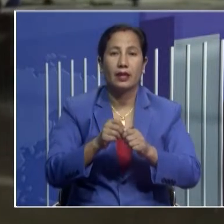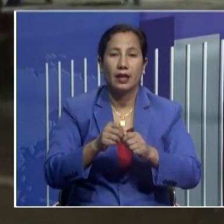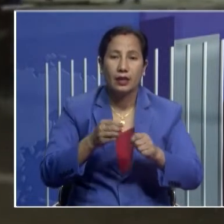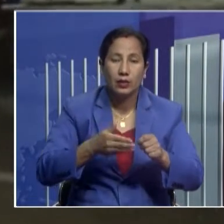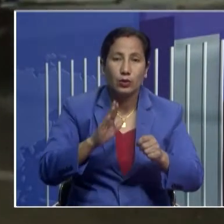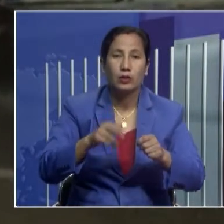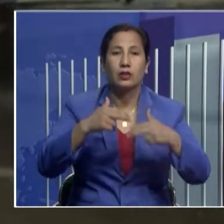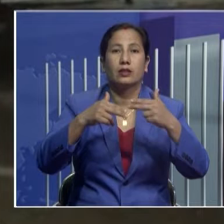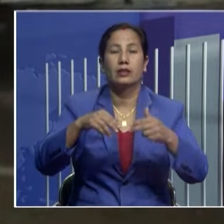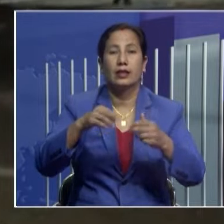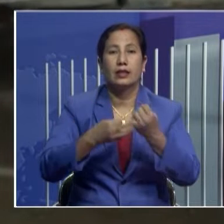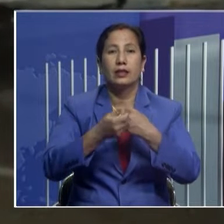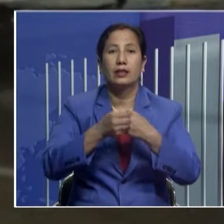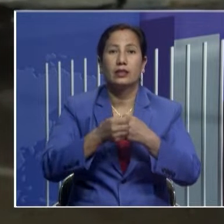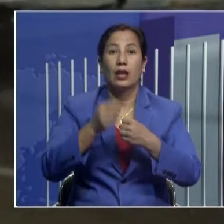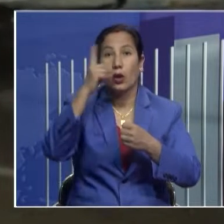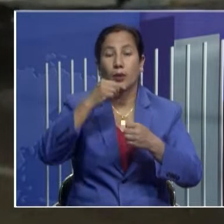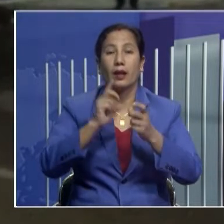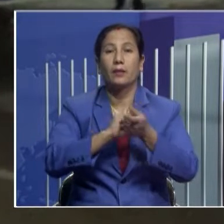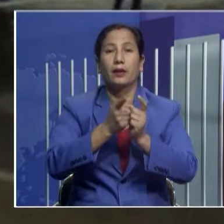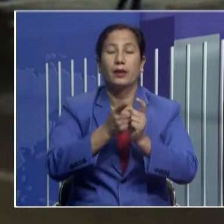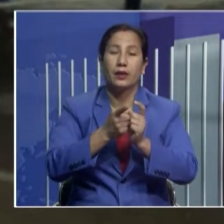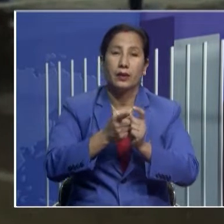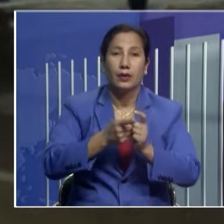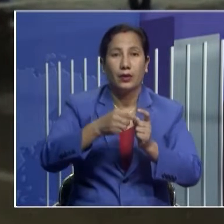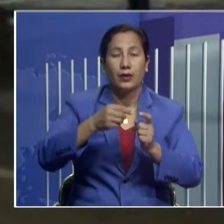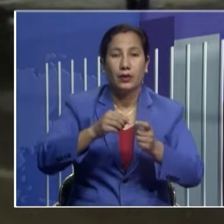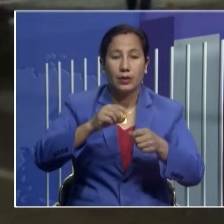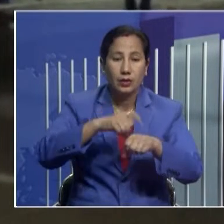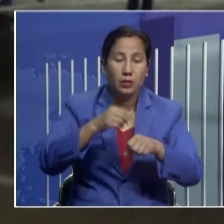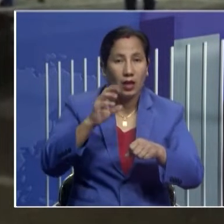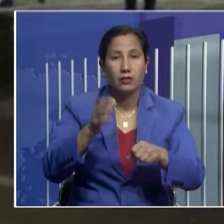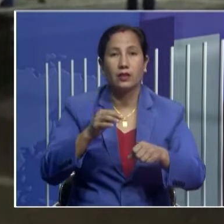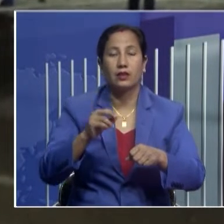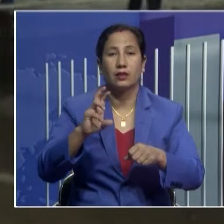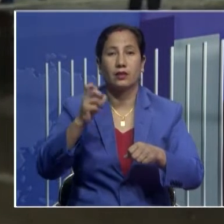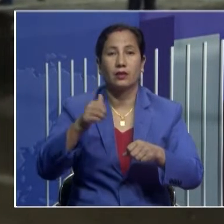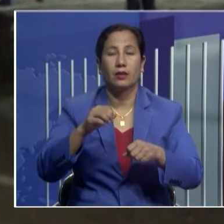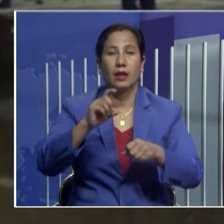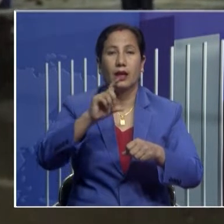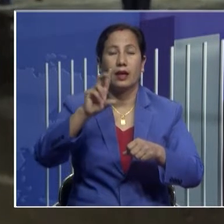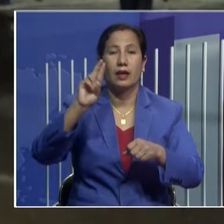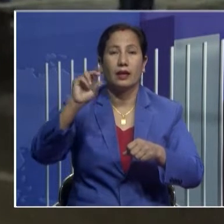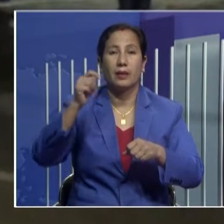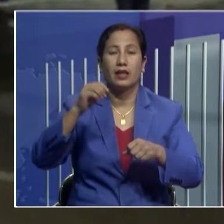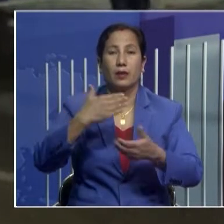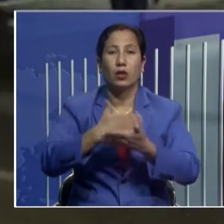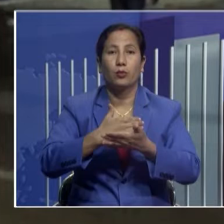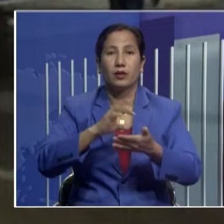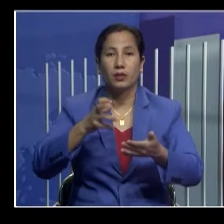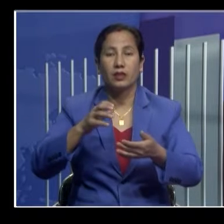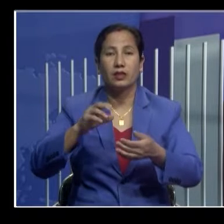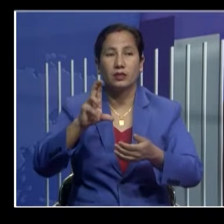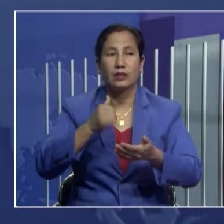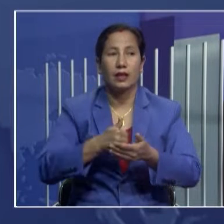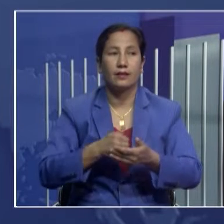भने देशले मुहार फेर्न बेर लगाउनेवाला छैन। दशरथ घिमिरे, नेपाल टेलिभिजन, लुम्बिनी प्रदेश,